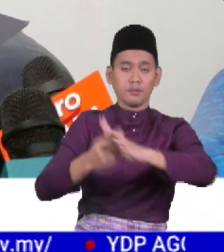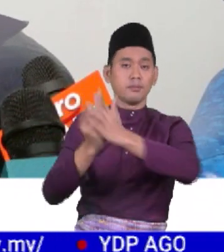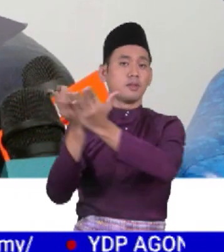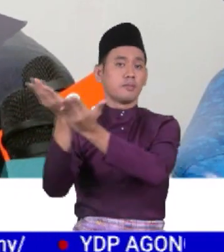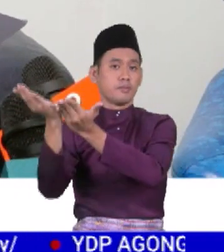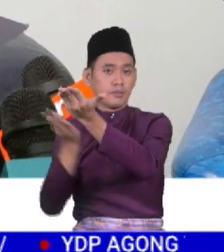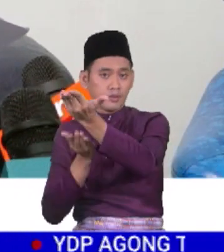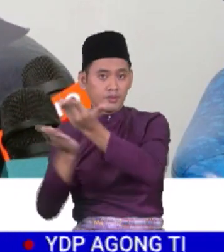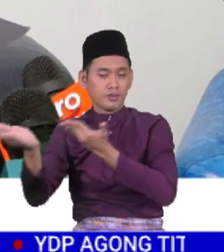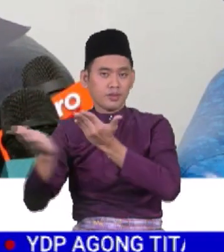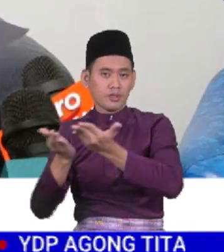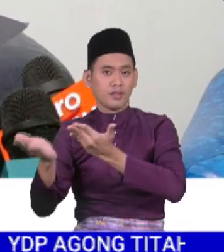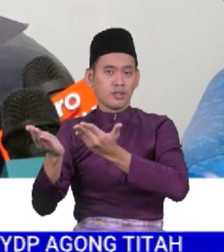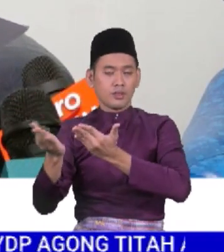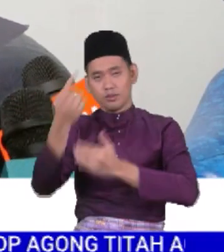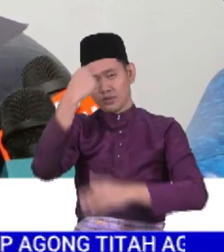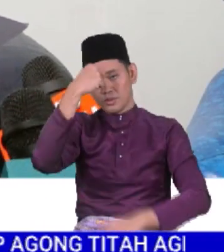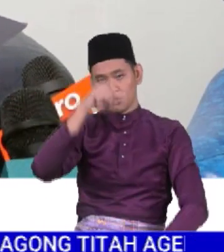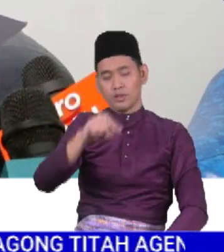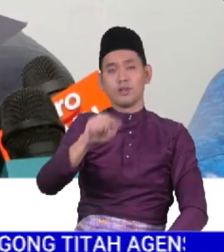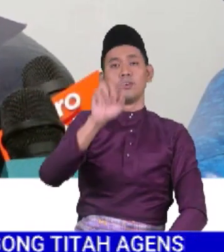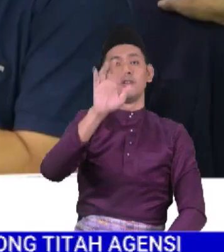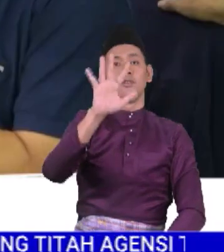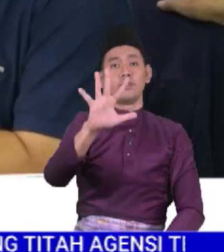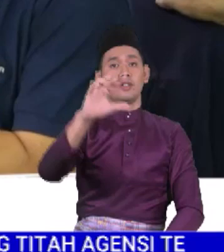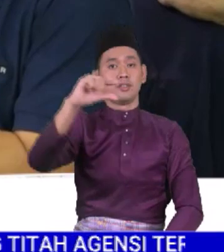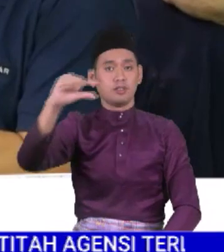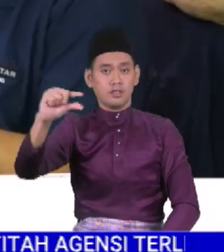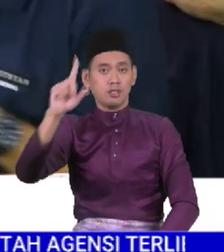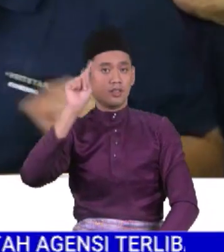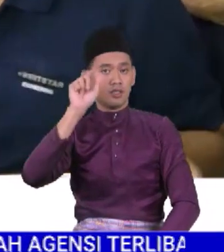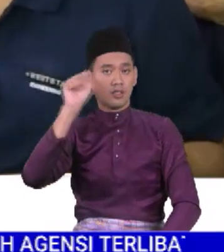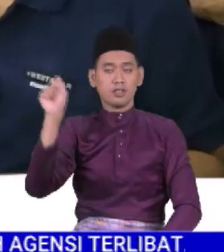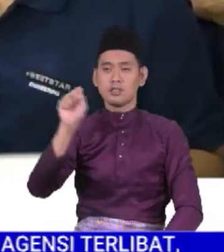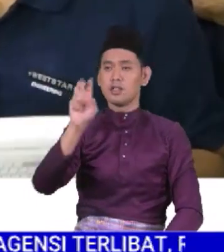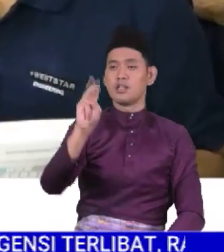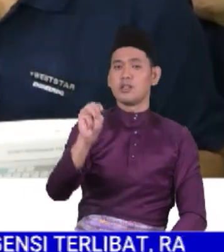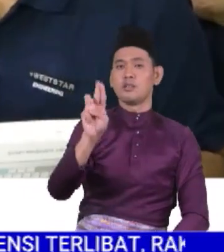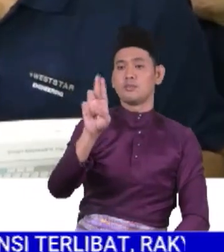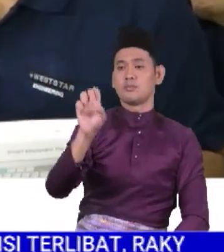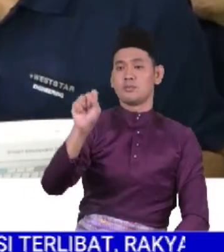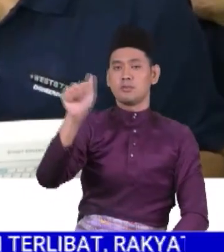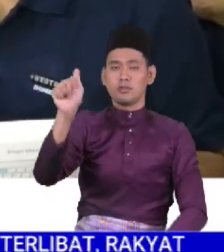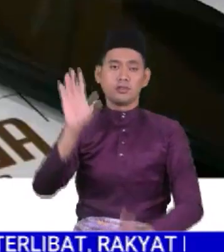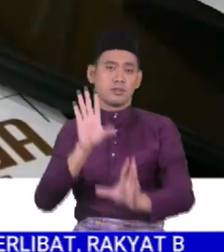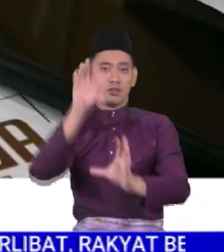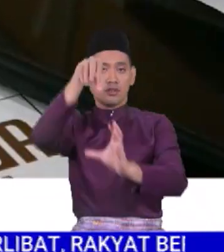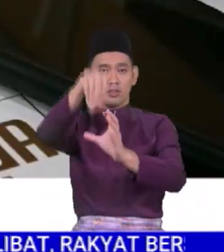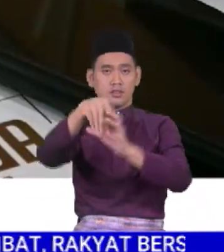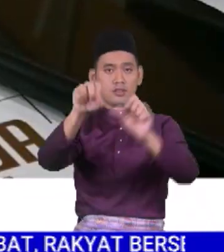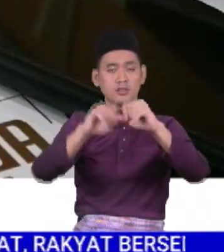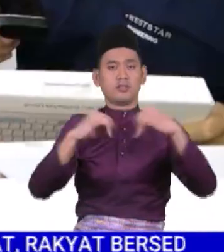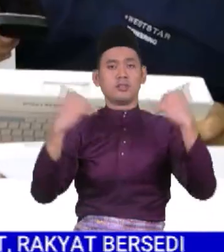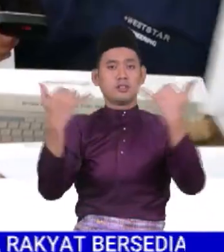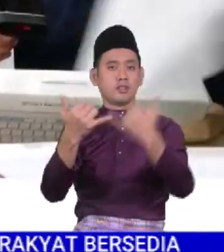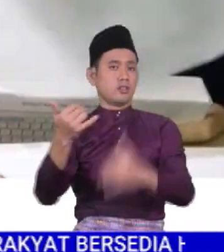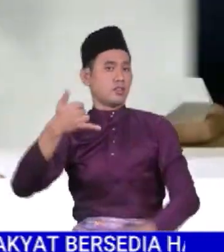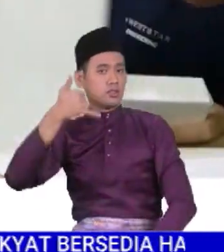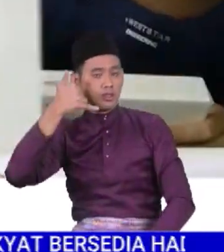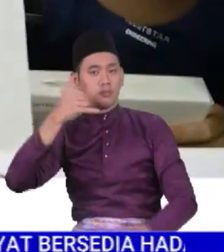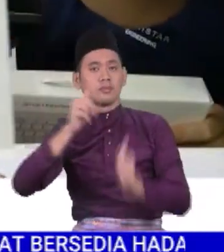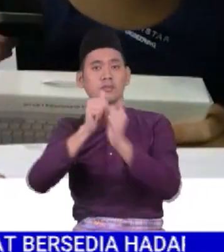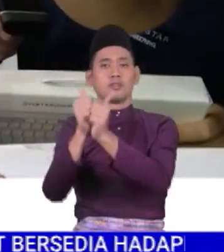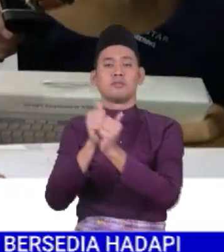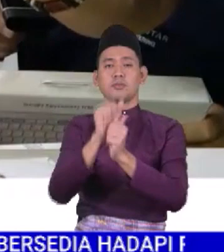perkhidmatan bawah 5G. Menurut Tan Sri Anwar Musa, penyertaan syarikat telekomunikasi bersama kerajaan